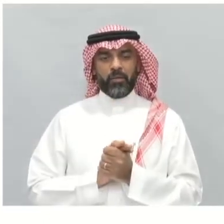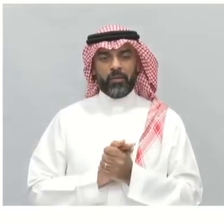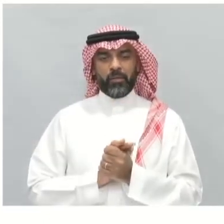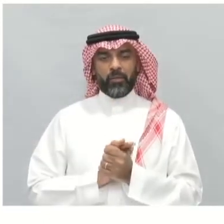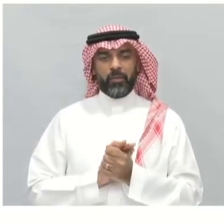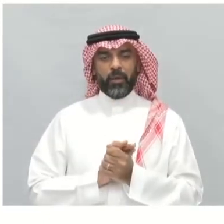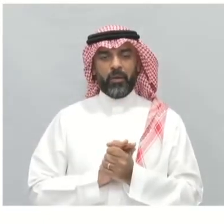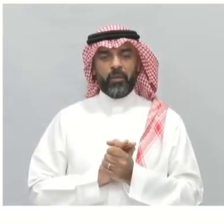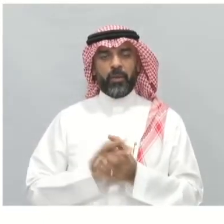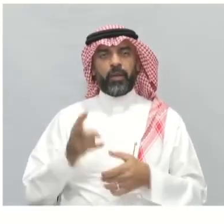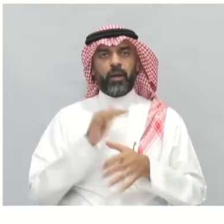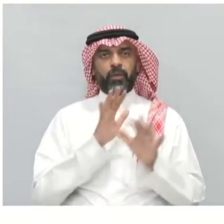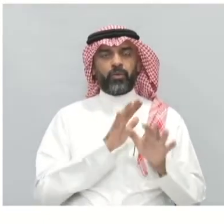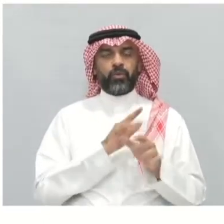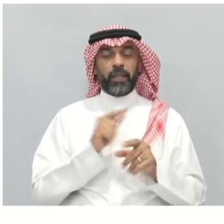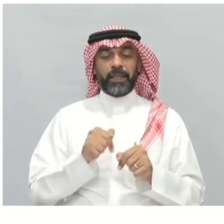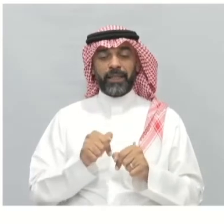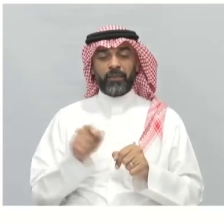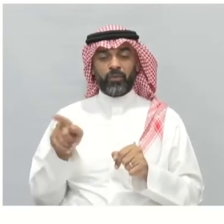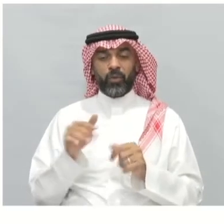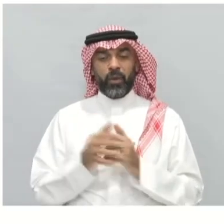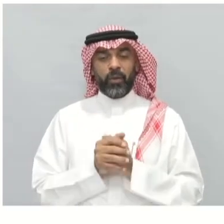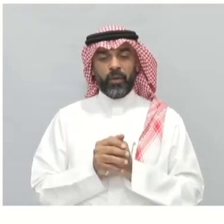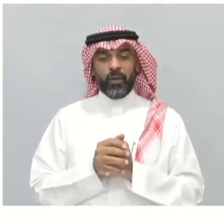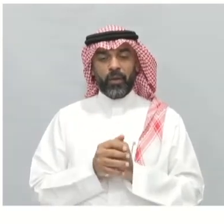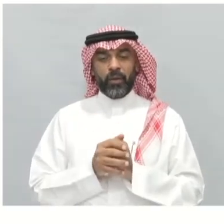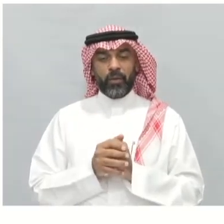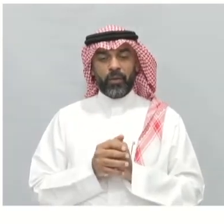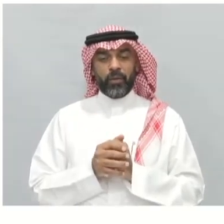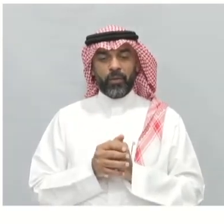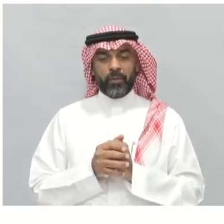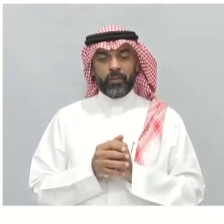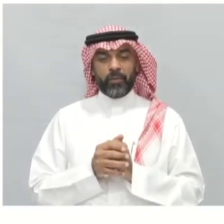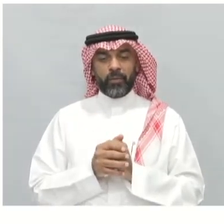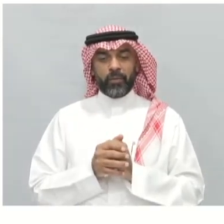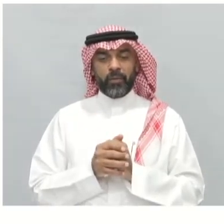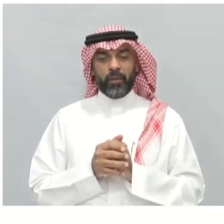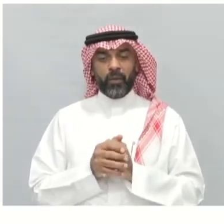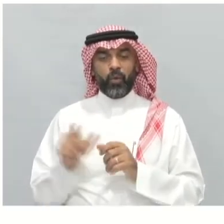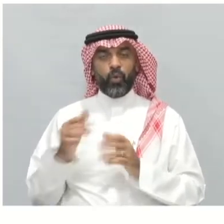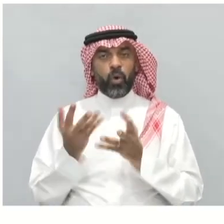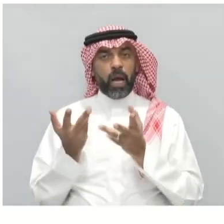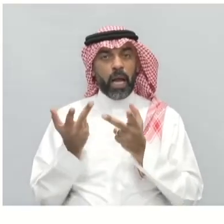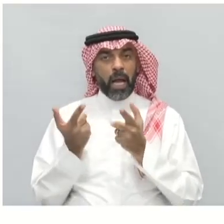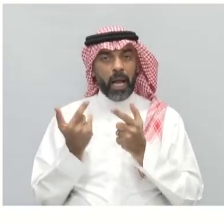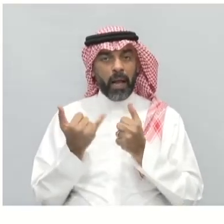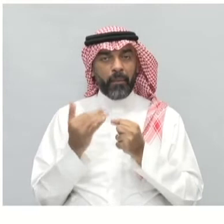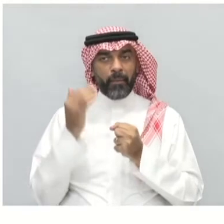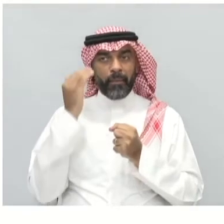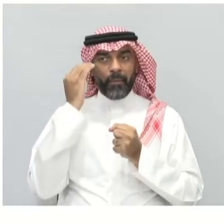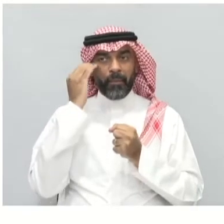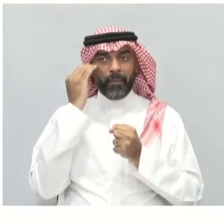المهم طيب لو خلت المساله ما تفهم شيء معلومات كثيره انت داخل مع